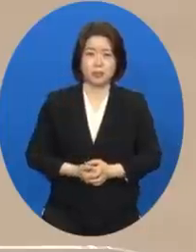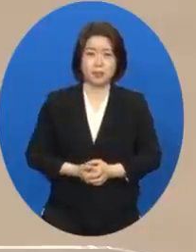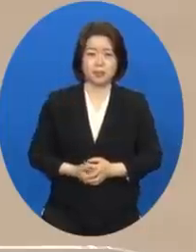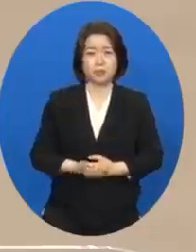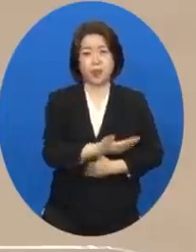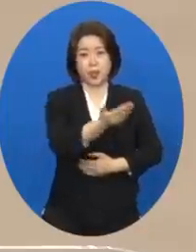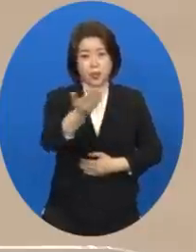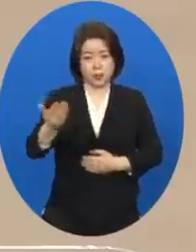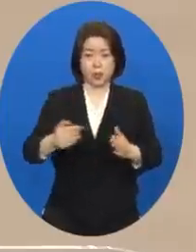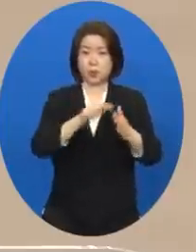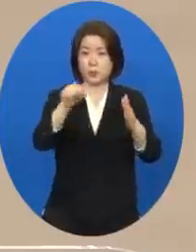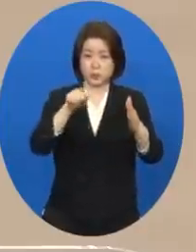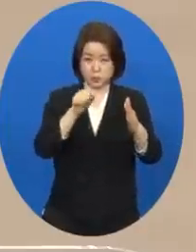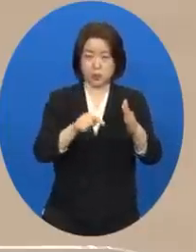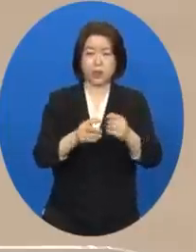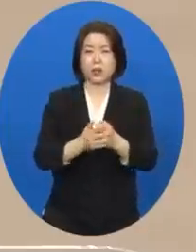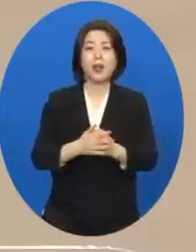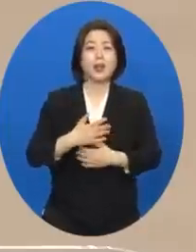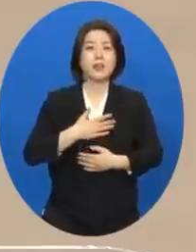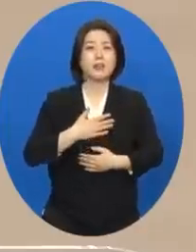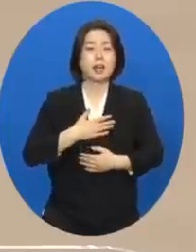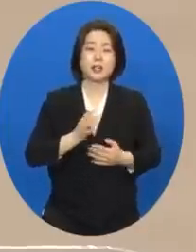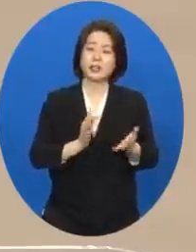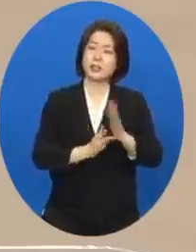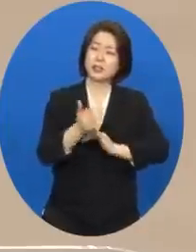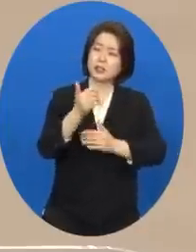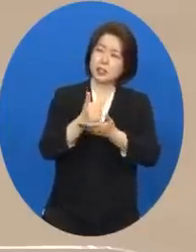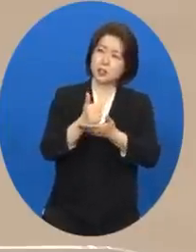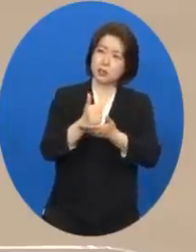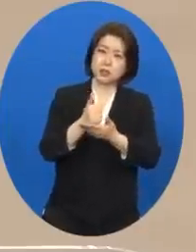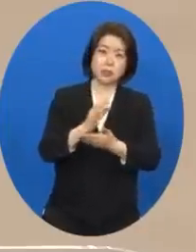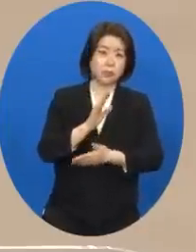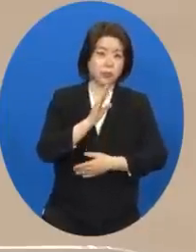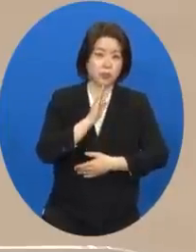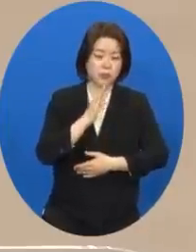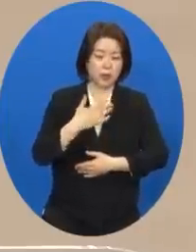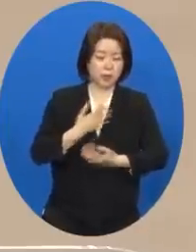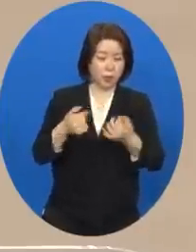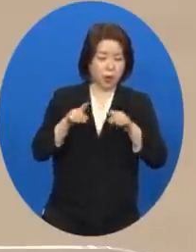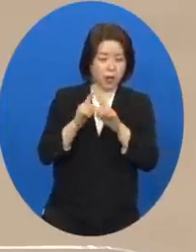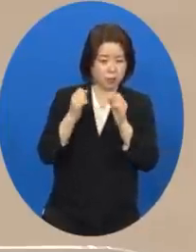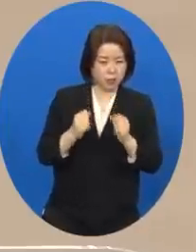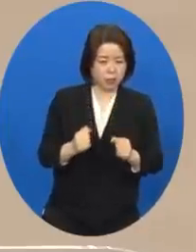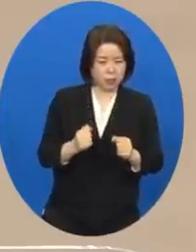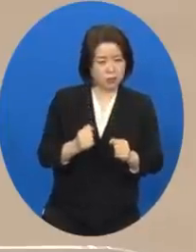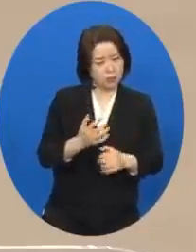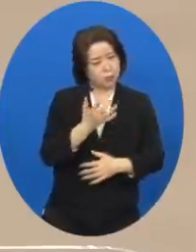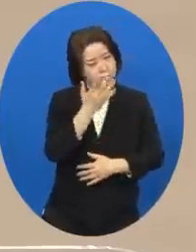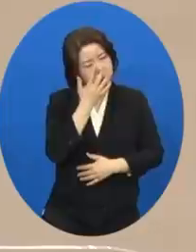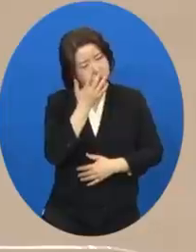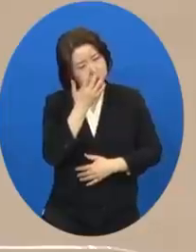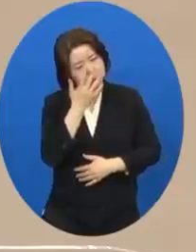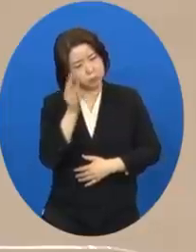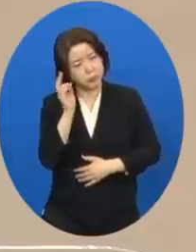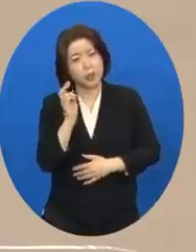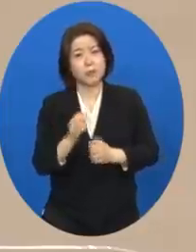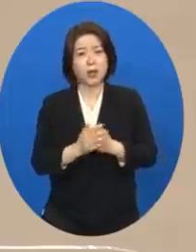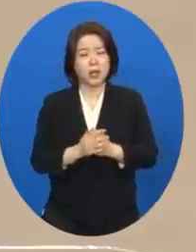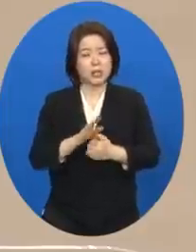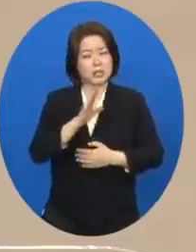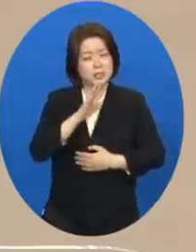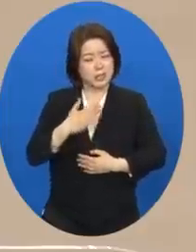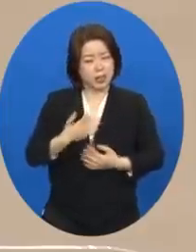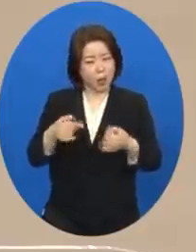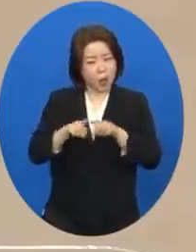여러분 중에 나는 예수님 정말 나와 함께 계시는 모르게 써 진짜 나와 같이